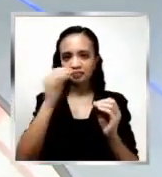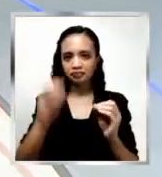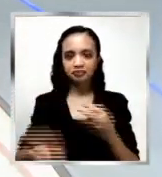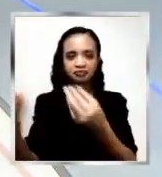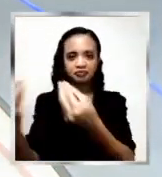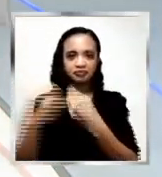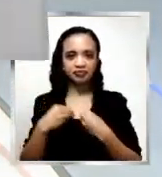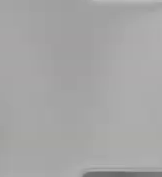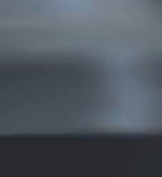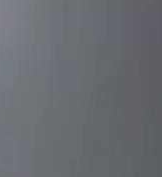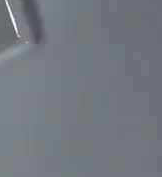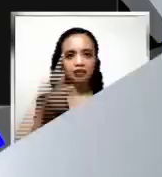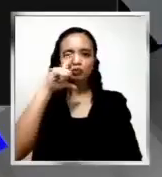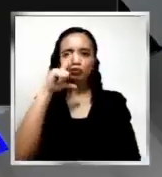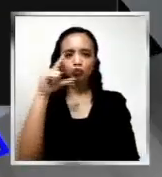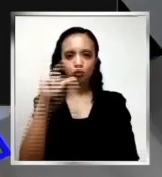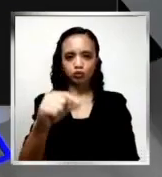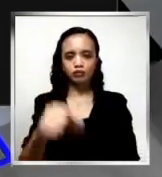ng bayan.